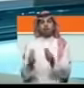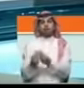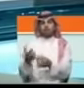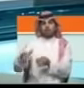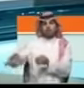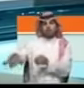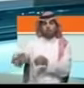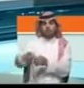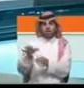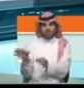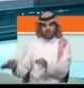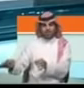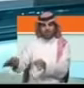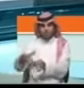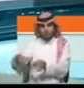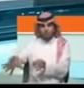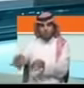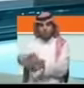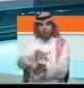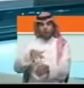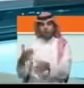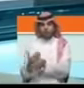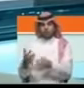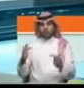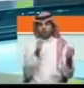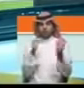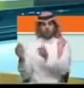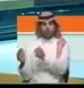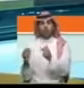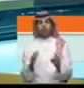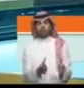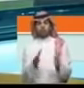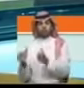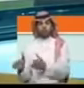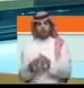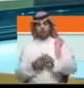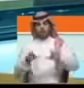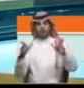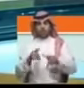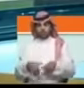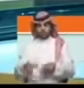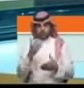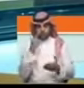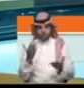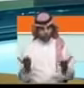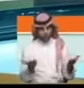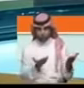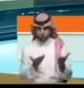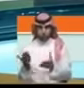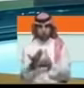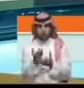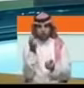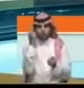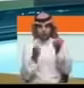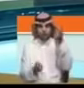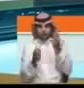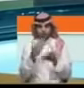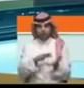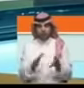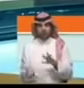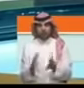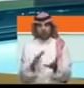جزر الكوريل المتنازع عليها بين الجانبين. وقالت في بيان لها أنها سوف تدرس تقديم مقترحاتها